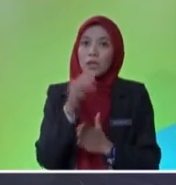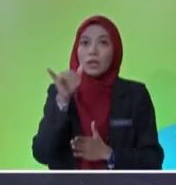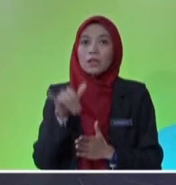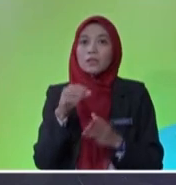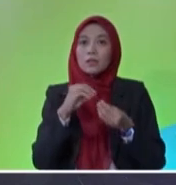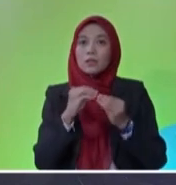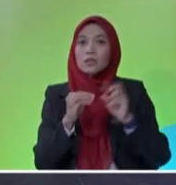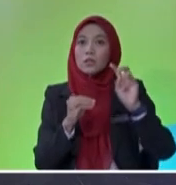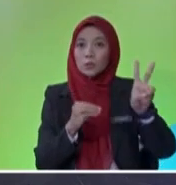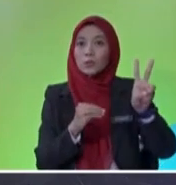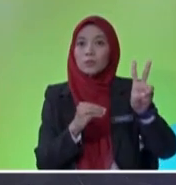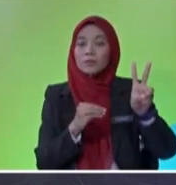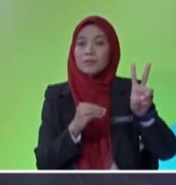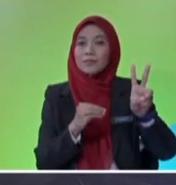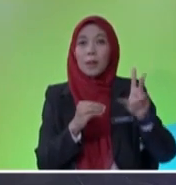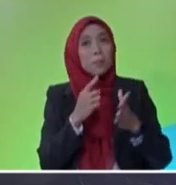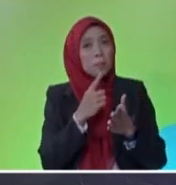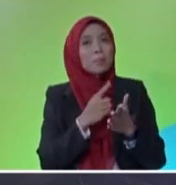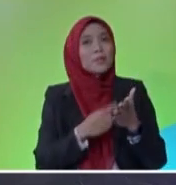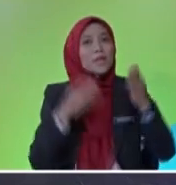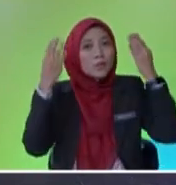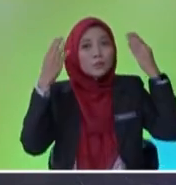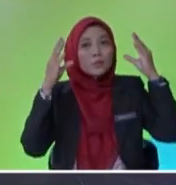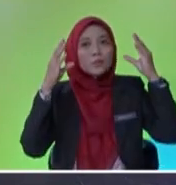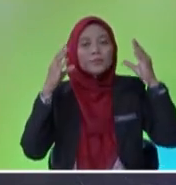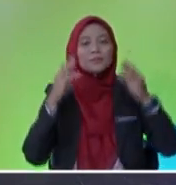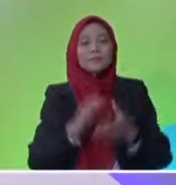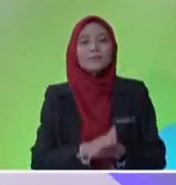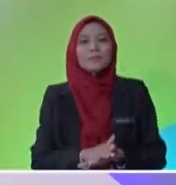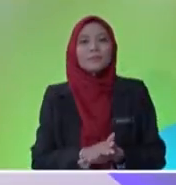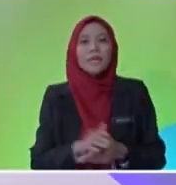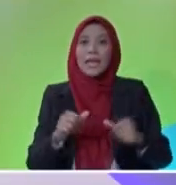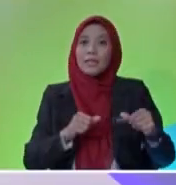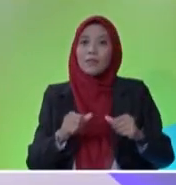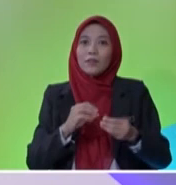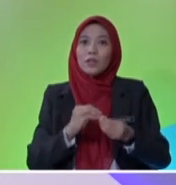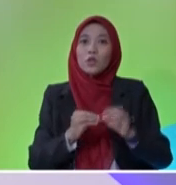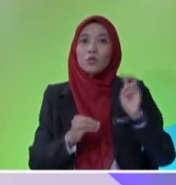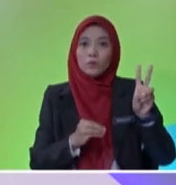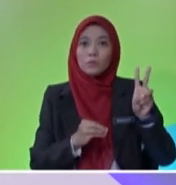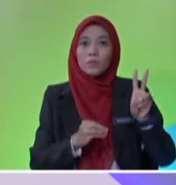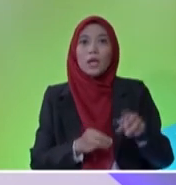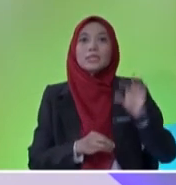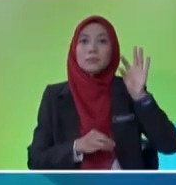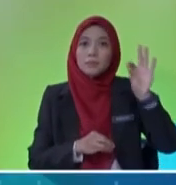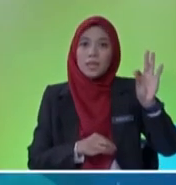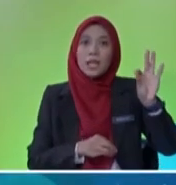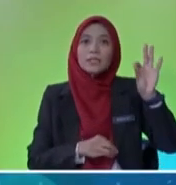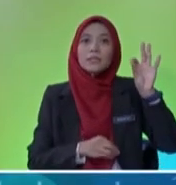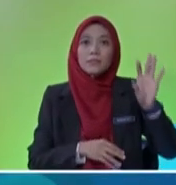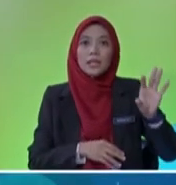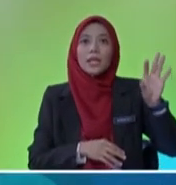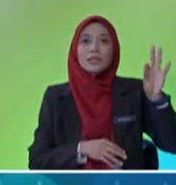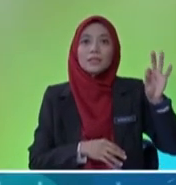Eh Tibet yang kedua Puncak guha tbt yang kedua Hai 1999